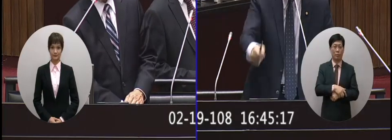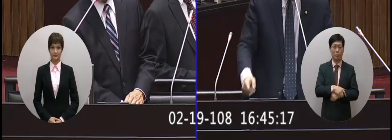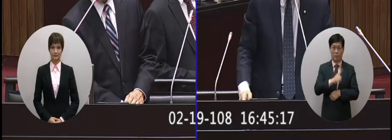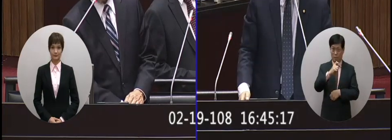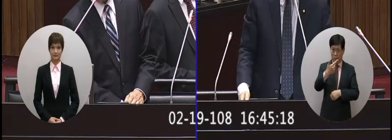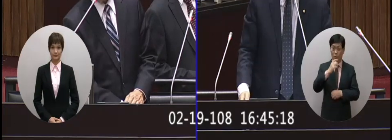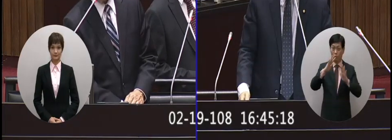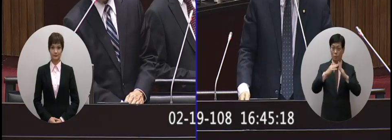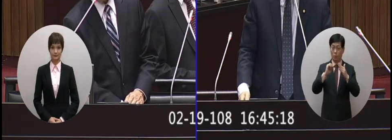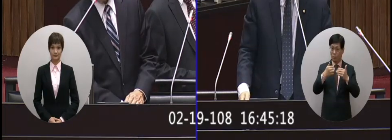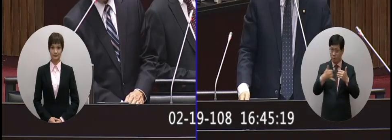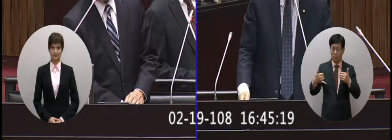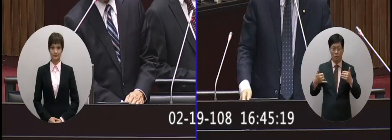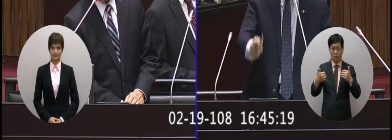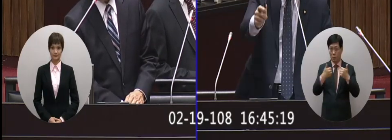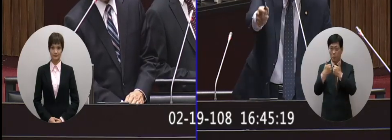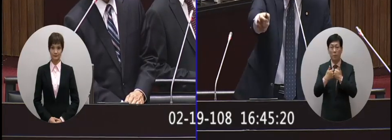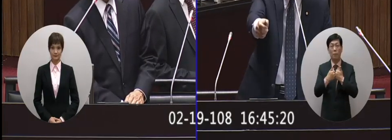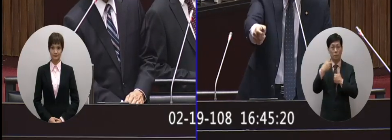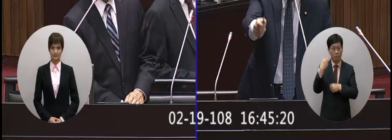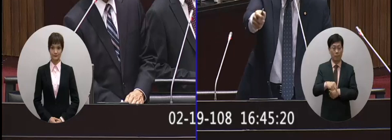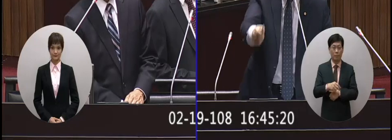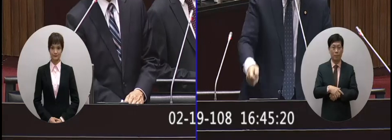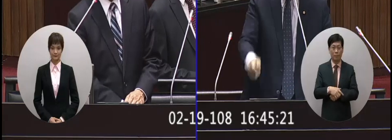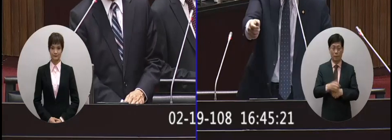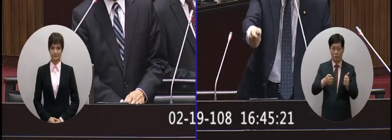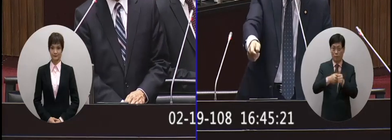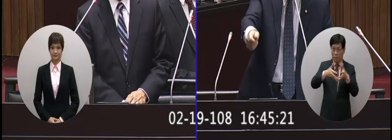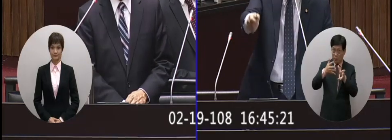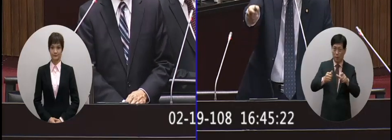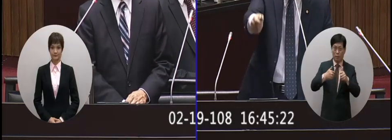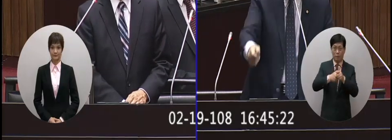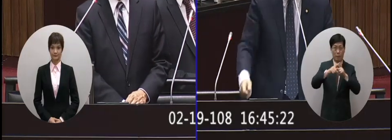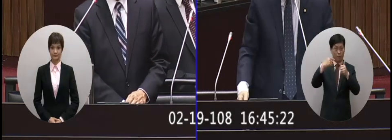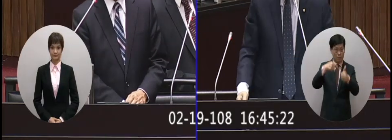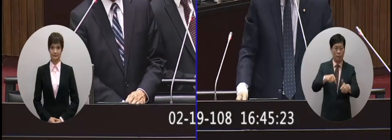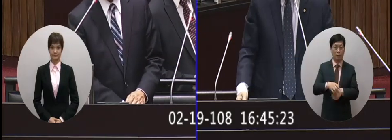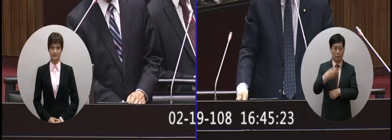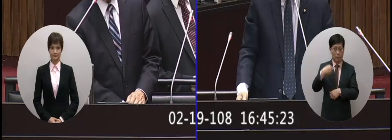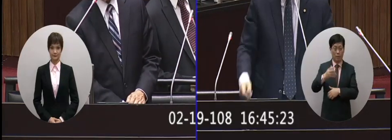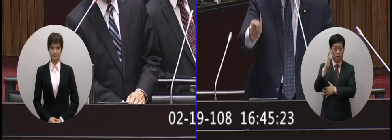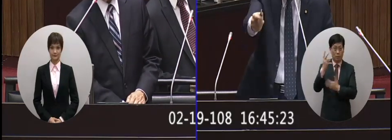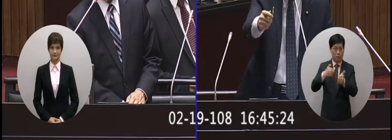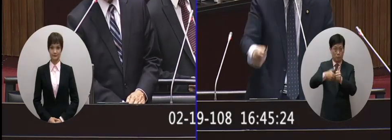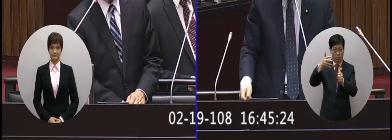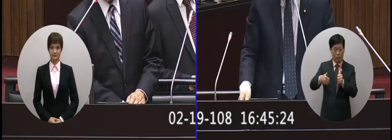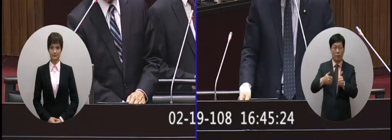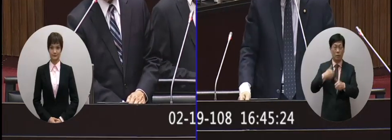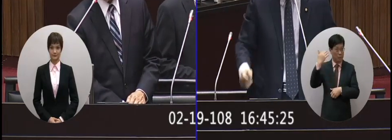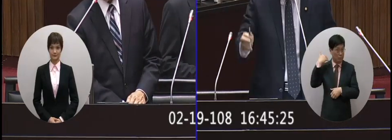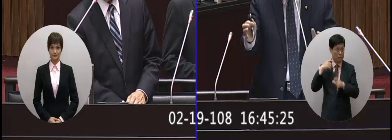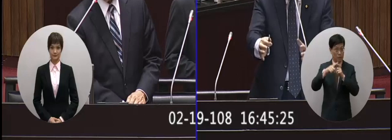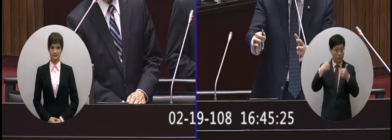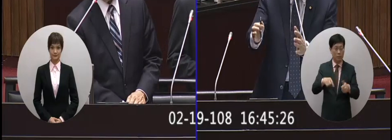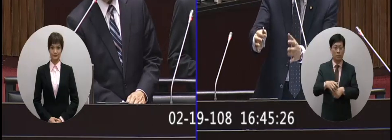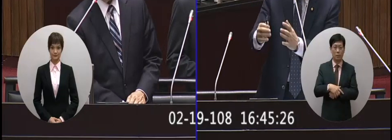十六个国会议员，好，还有这个副部长、副大臣，还有一些政务市长啊，各位的前大臣，